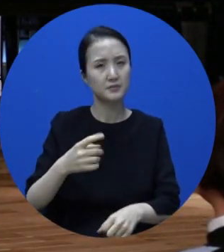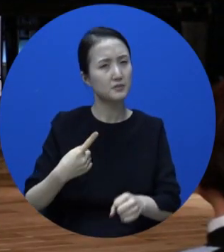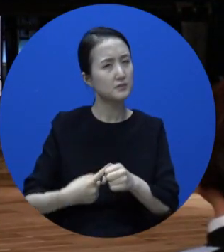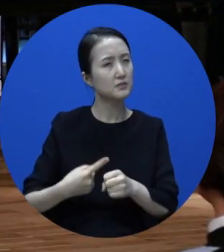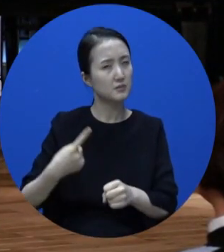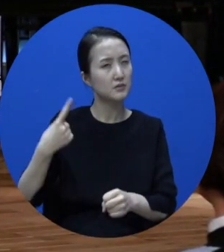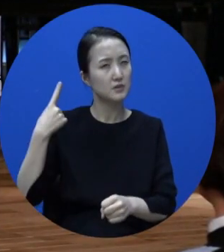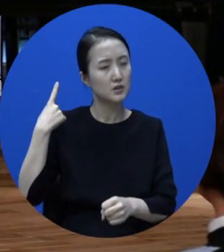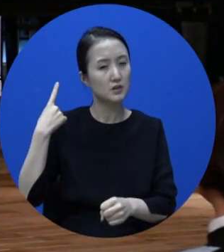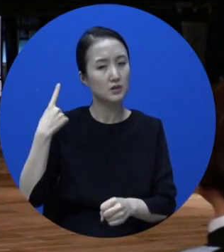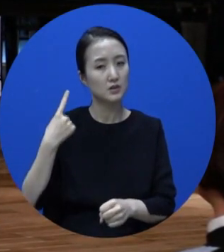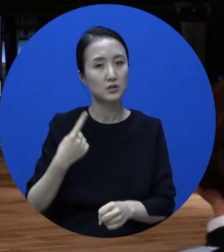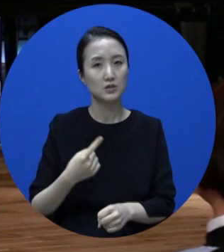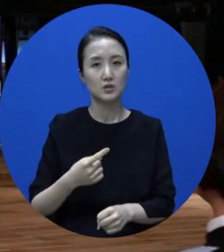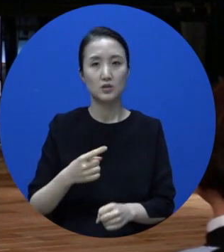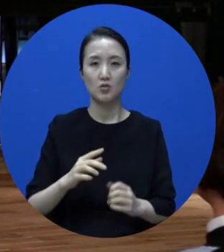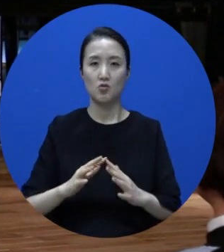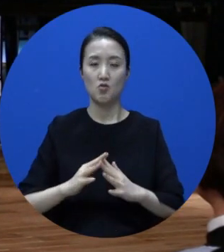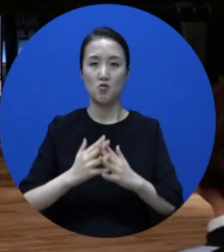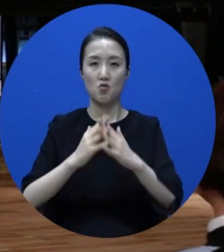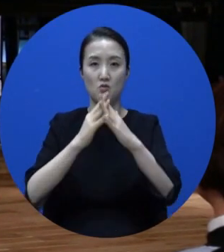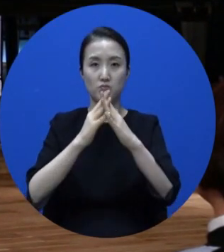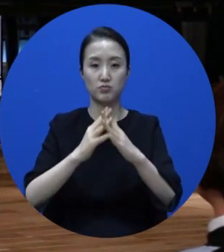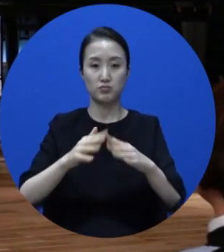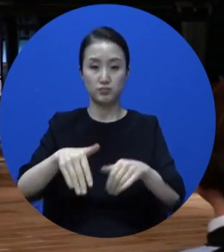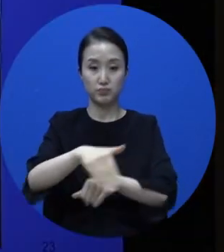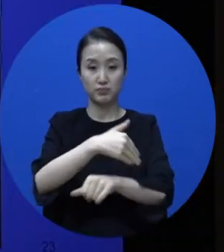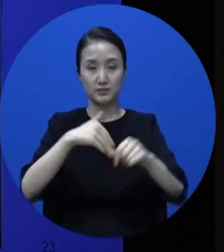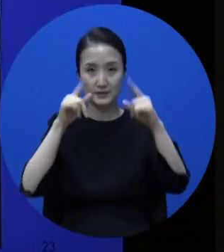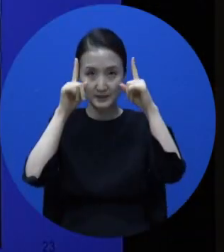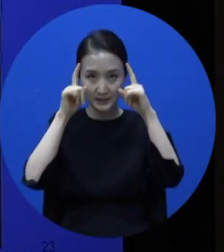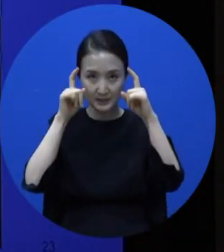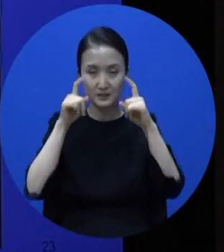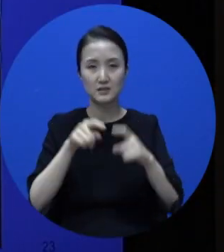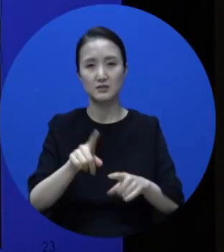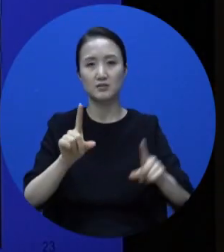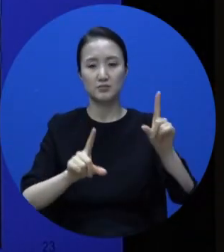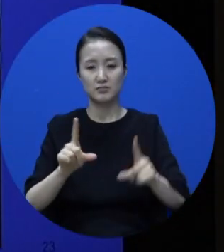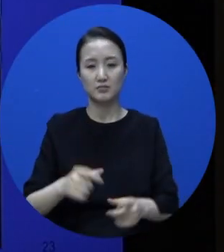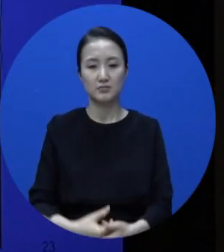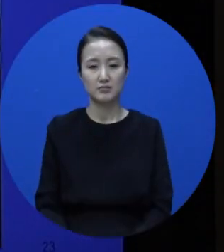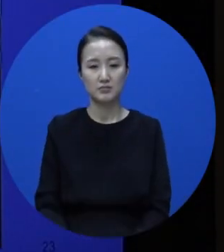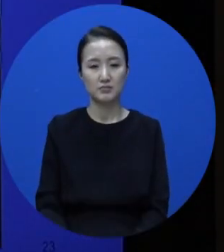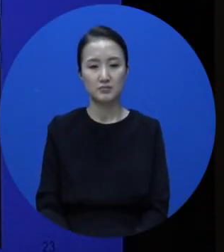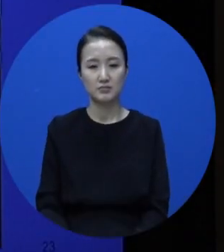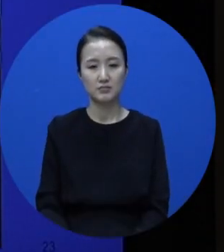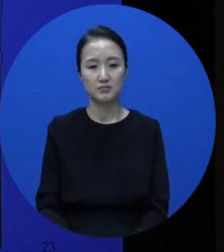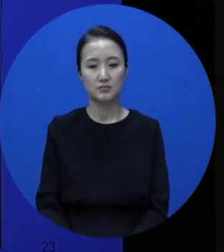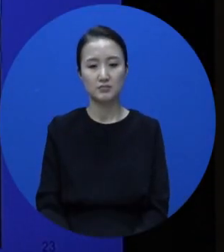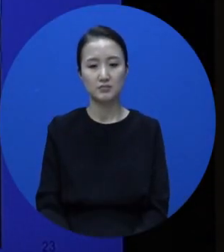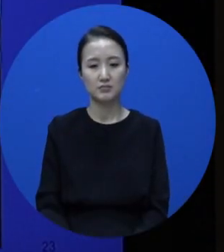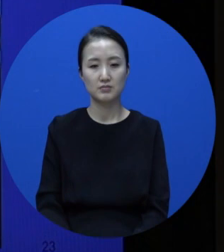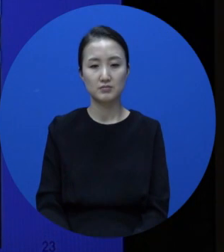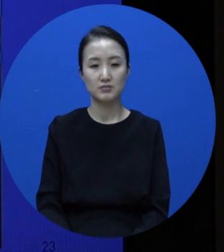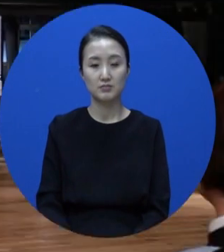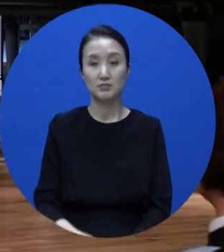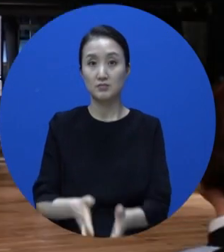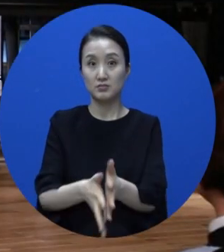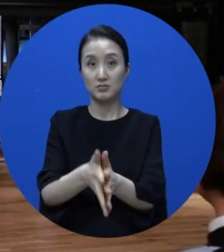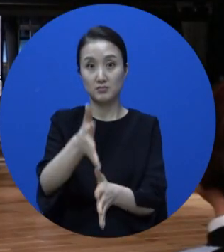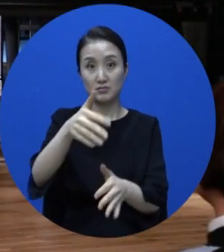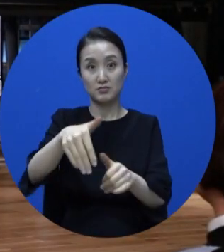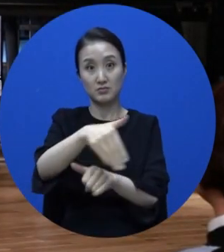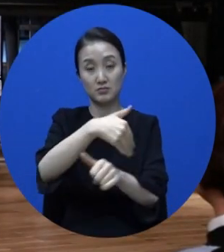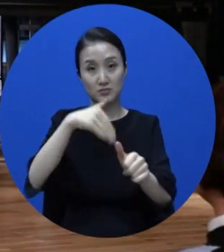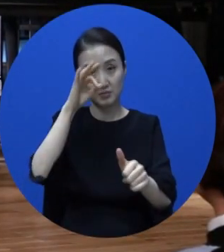페란 5의 한 건물에 사진을 찍으면 이렇습니다 밤 10시에 이 건물의